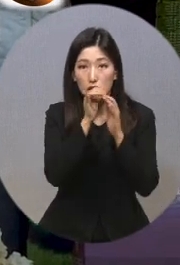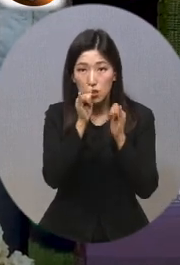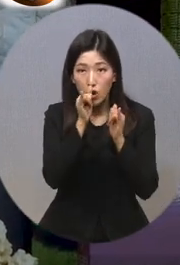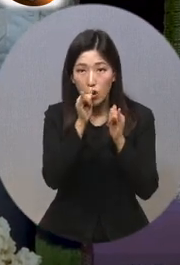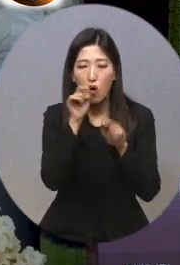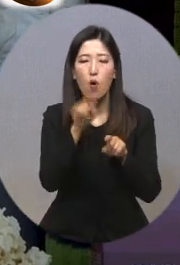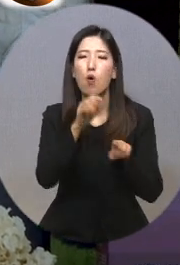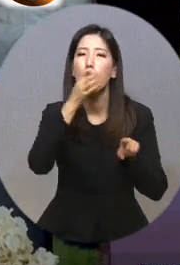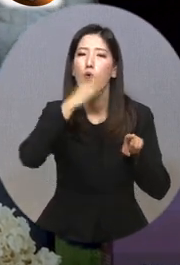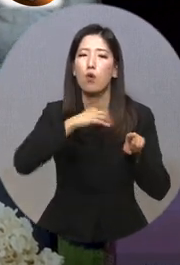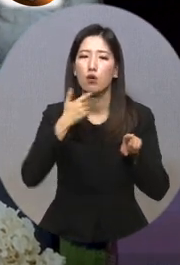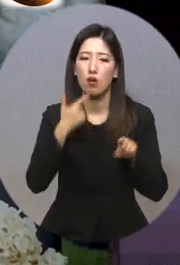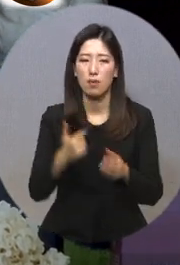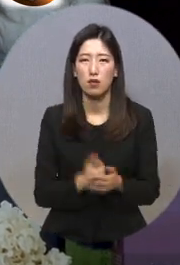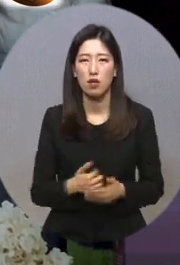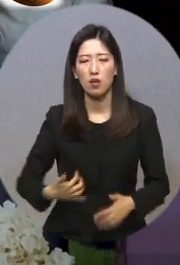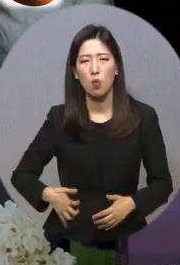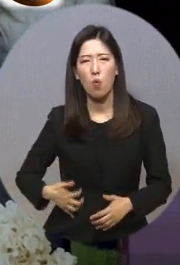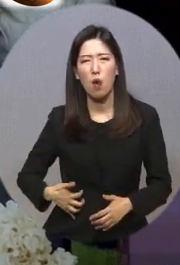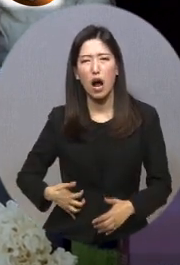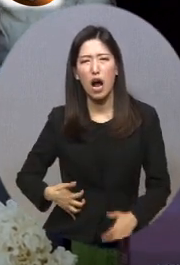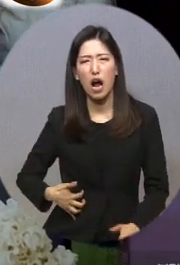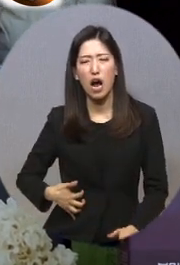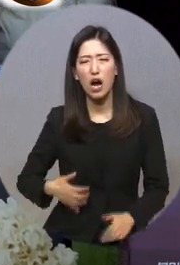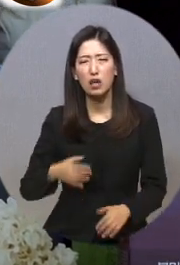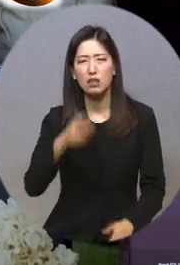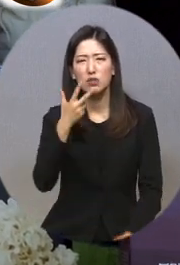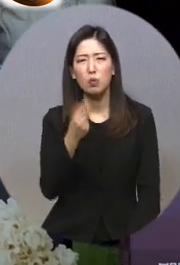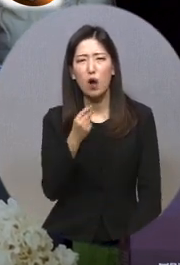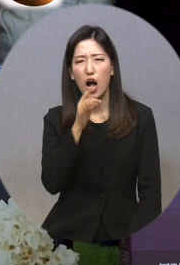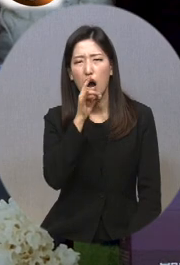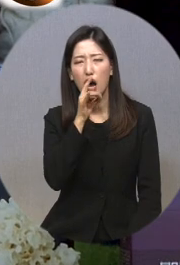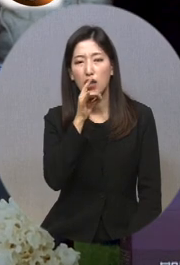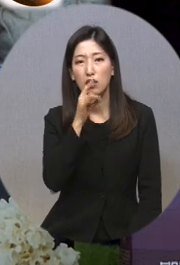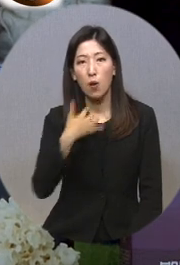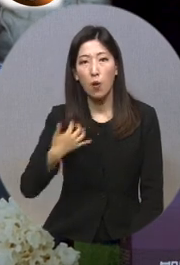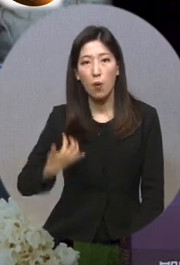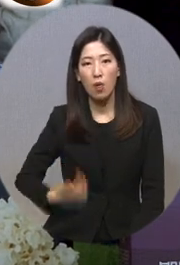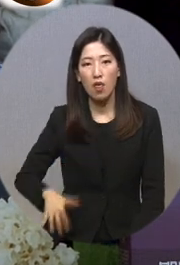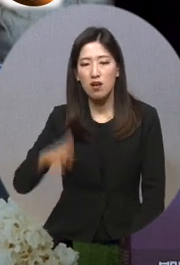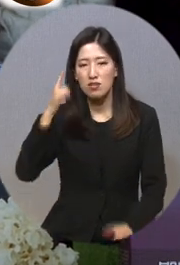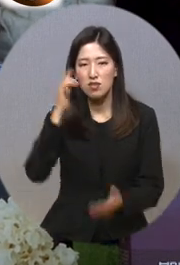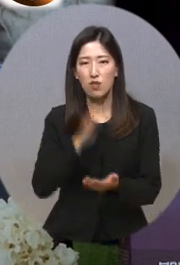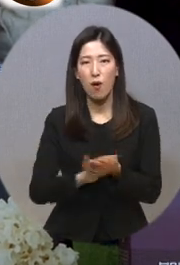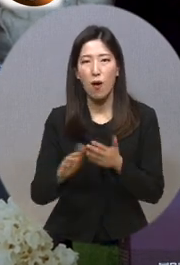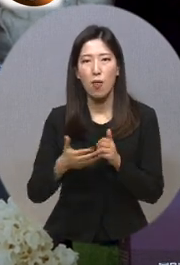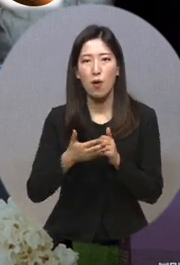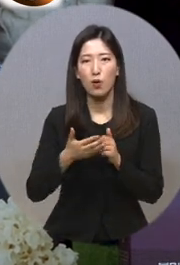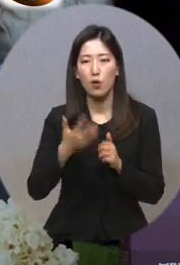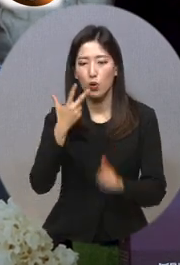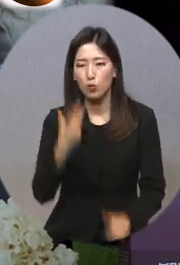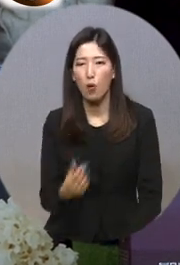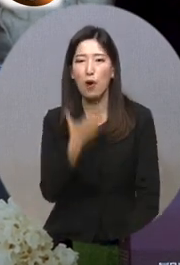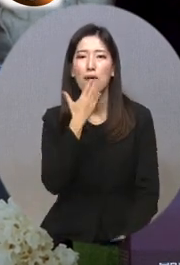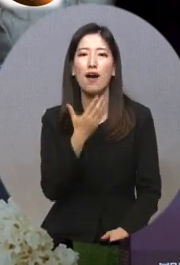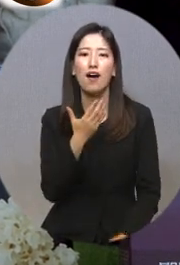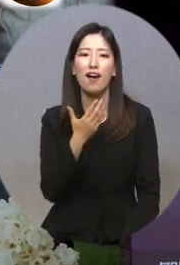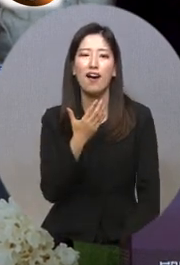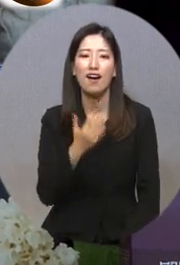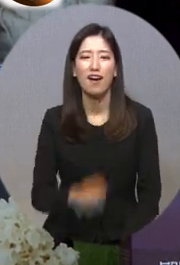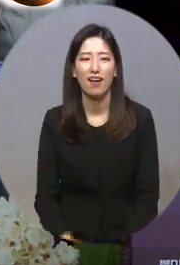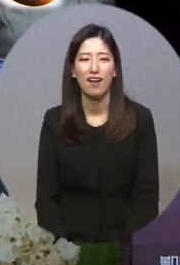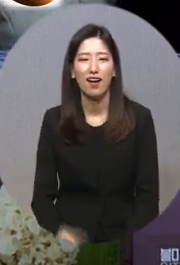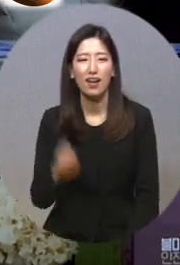좋고 그리고 변비 있는 사람은 완전 싹입니다. 그렇게 해서 돼지 감자가 여러모로 좋고 이